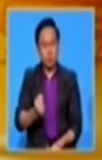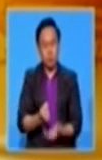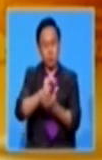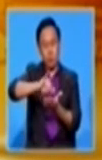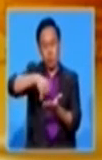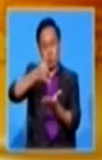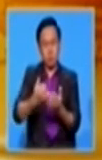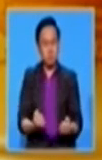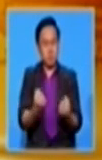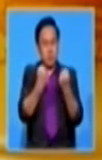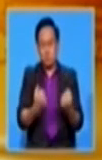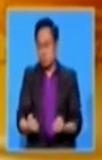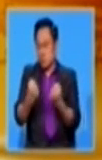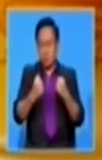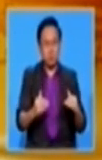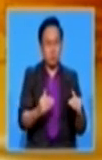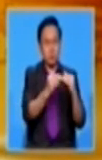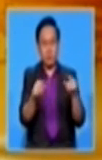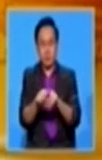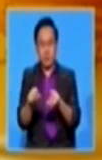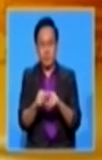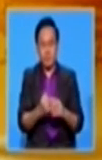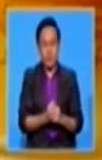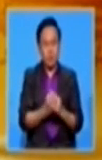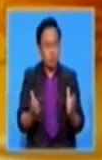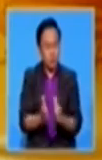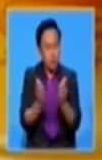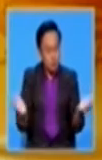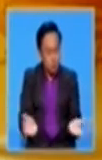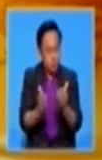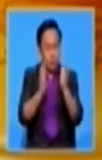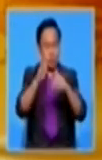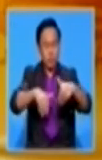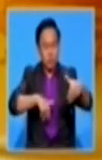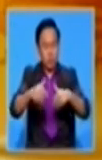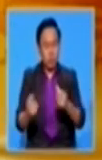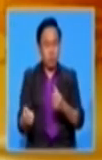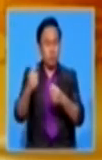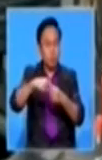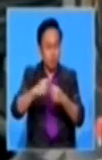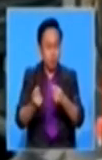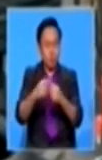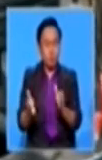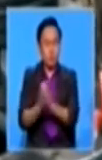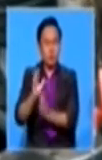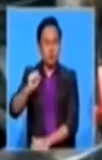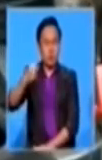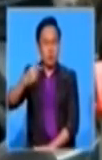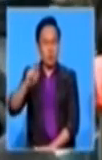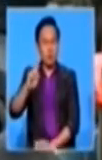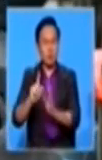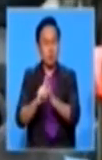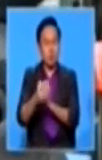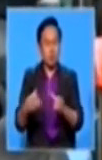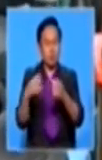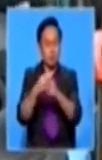ต่อปีทั้งนี้ทุกหน่วยงานที่เกี่ยวข้องก็จะต้องหาช่องทางและแรงจูงใจในการดึงดูดนักลงทุนทั้งในประเทศแ